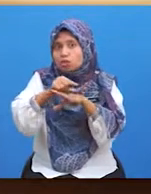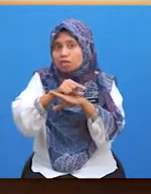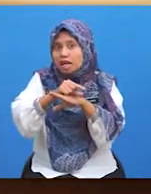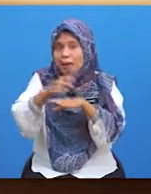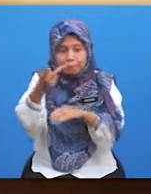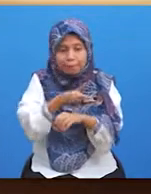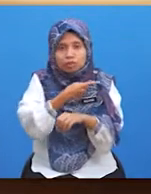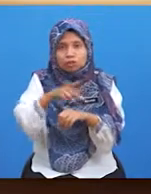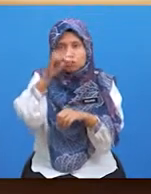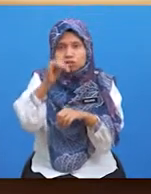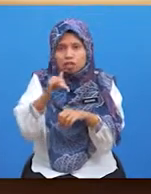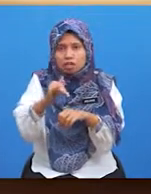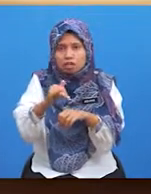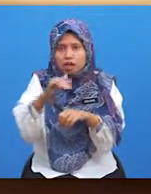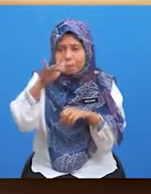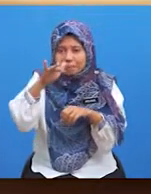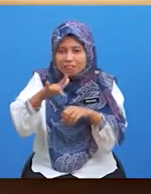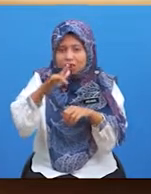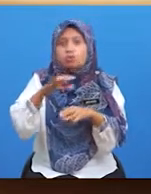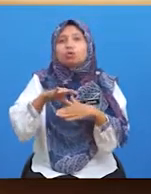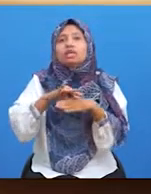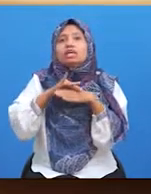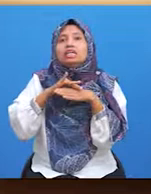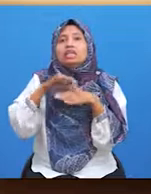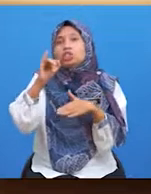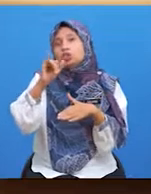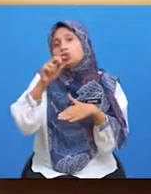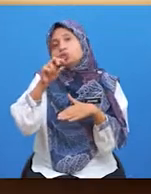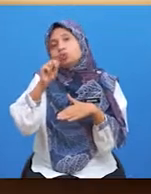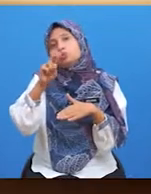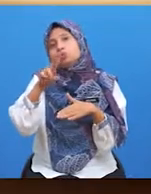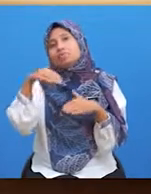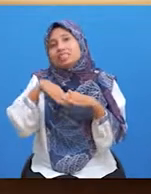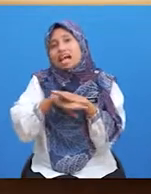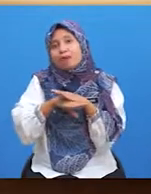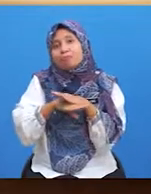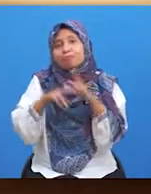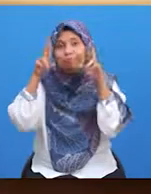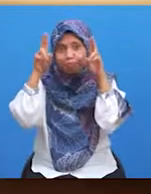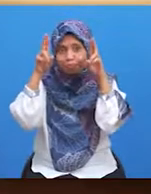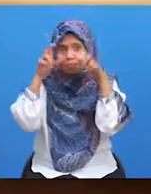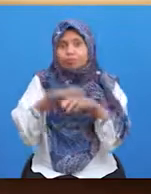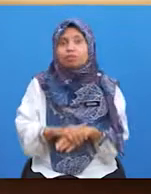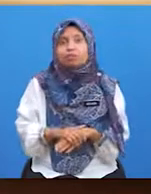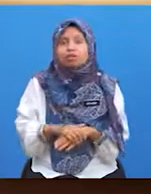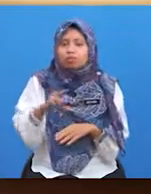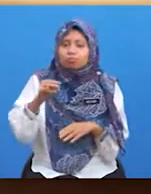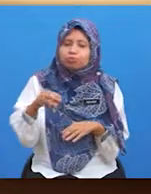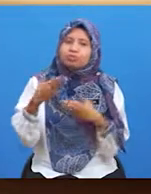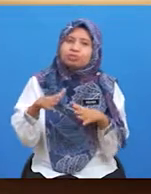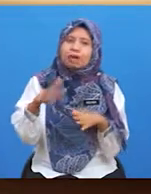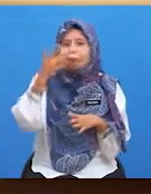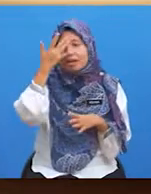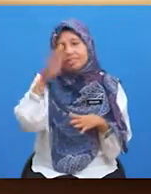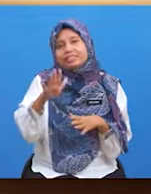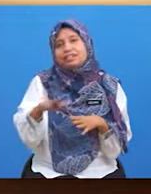pantun yang menyentuh isu dalam tajuk. Cikgu pasti, murid-murid sudah pandai